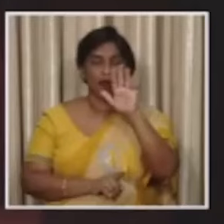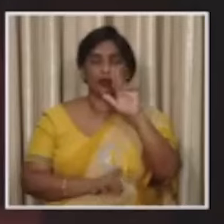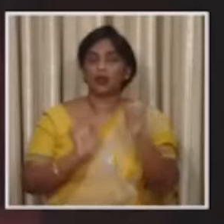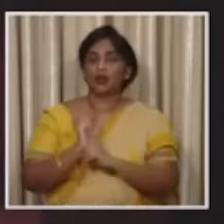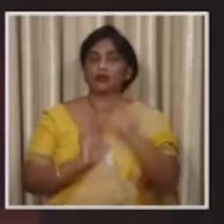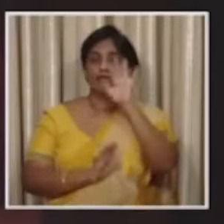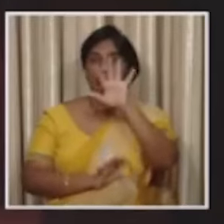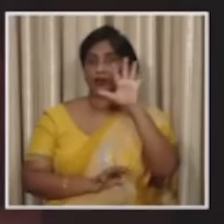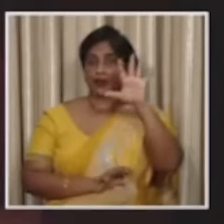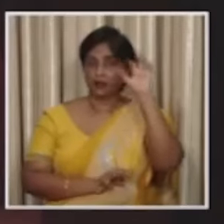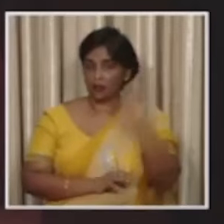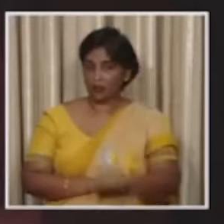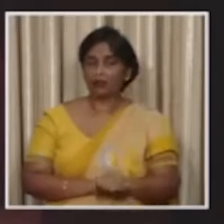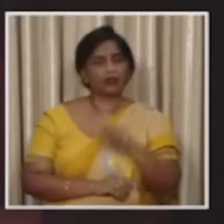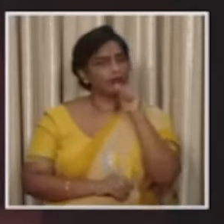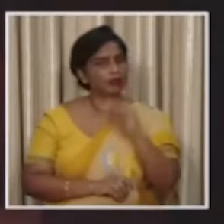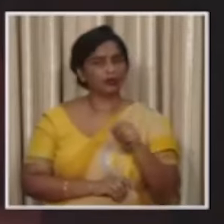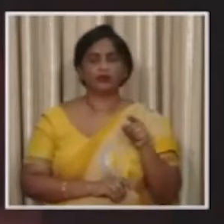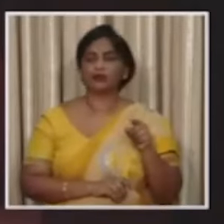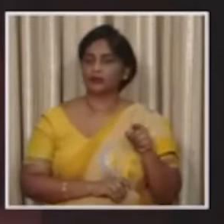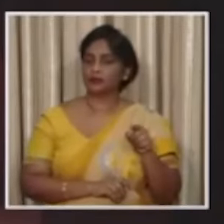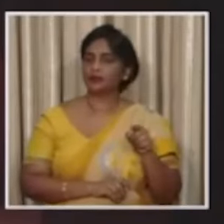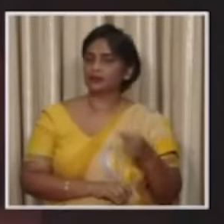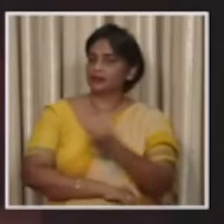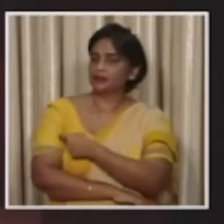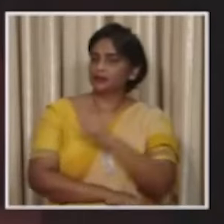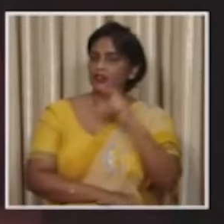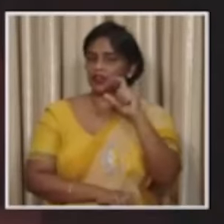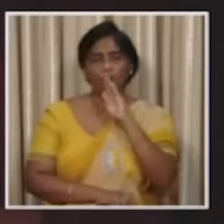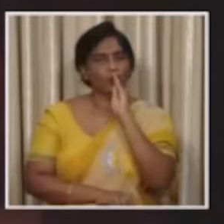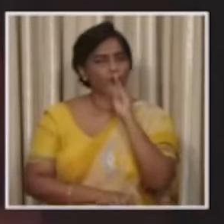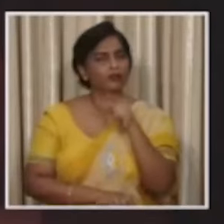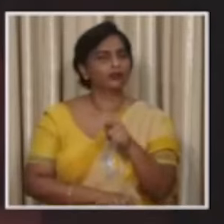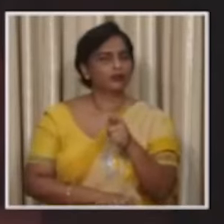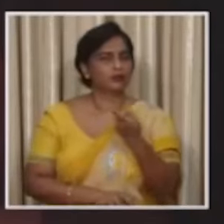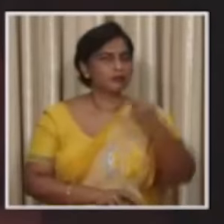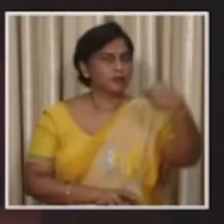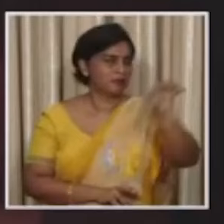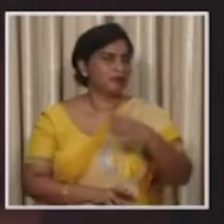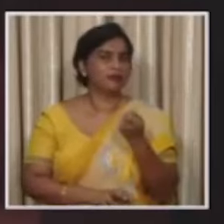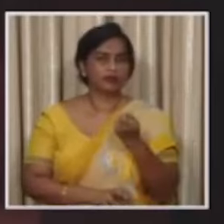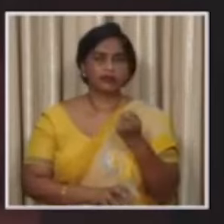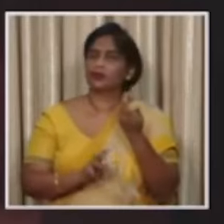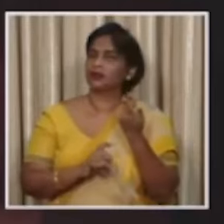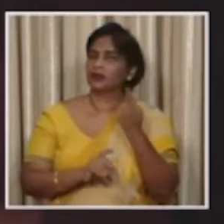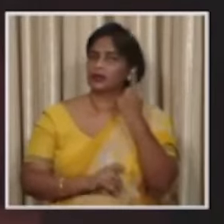36,89,55,000ක්. මේ අත්ත වශයෙන්ම මේ එන්නත් කුප්පියක් සාමාන්‍ය ඇනුම් යටතේ ලබා ගන්න පුළුවන්